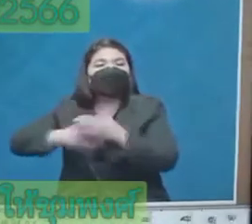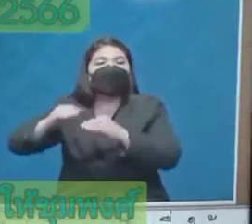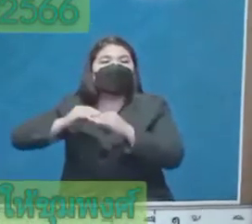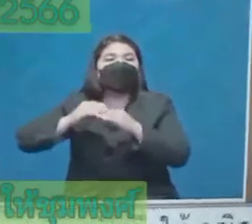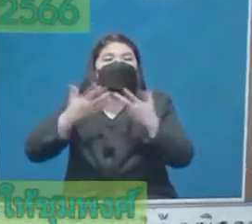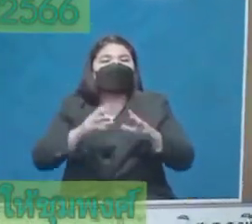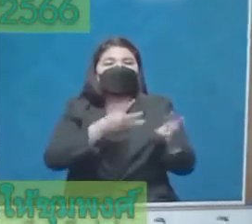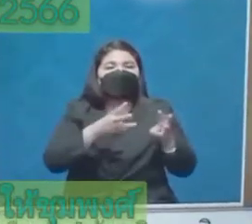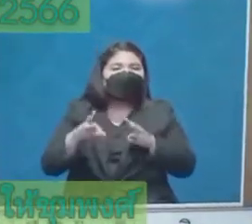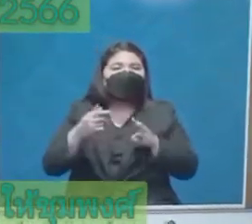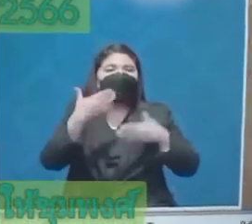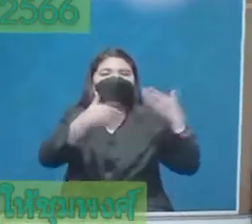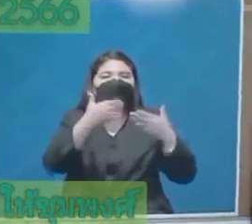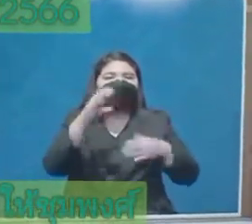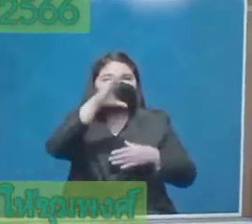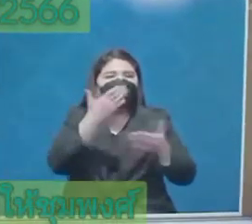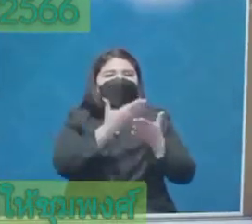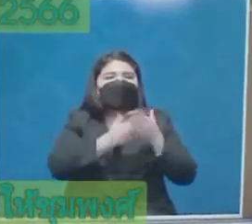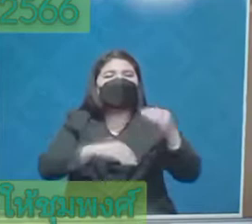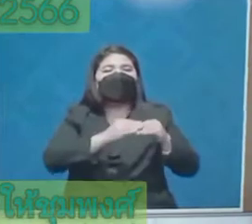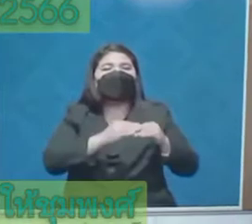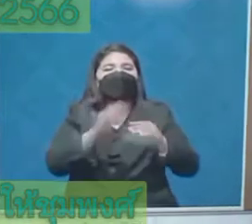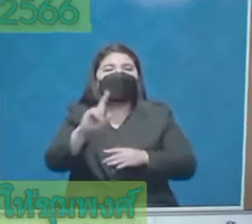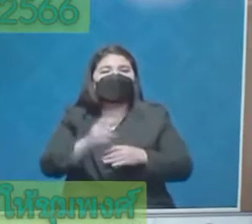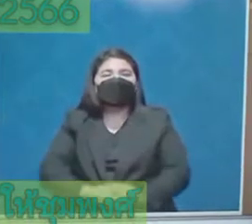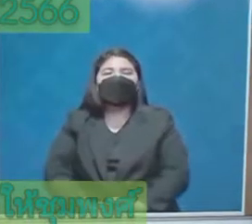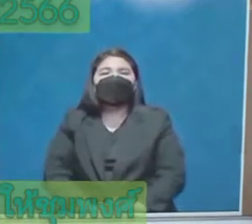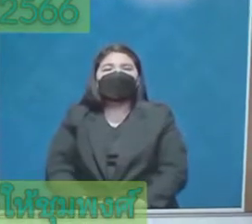ล้วเราก็ต้องทำกิจกรรมที่หาเงินเพิ่มทำไมได้ด้วย